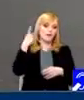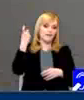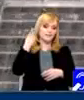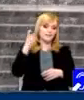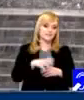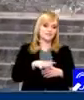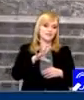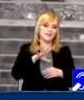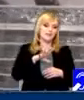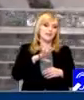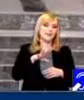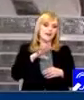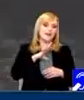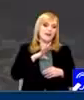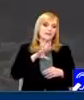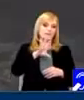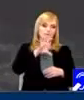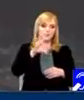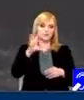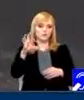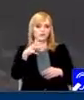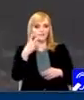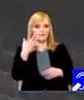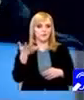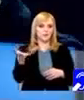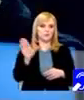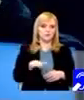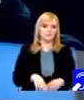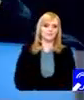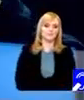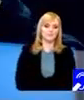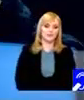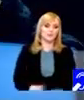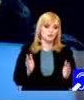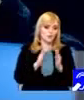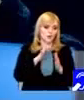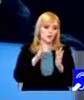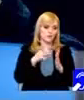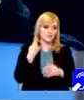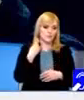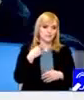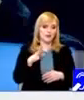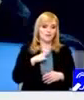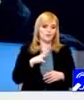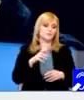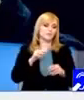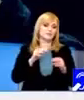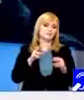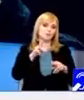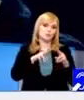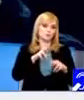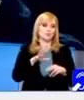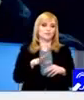de o flotă de 25 de vase uriașe de croazieră. Într-un mic oraș englezesc a fost inaugurată prima statuie